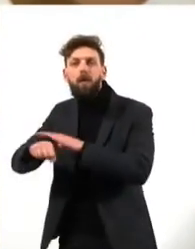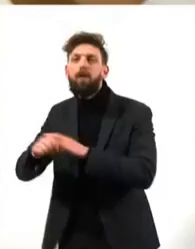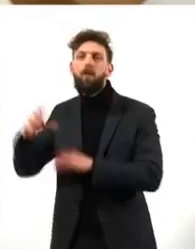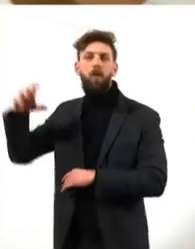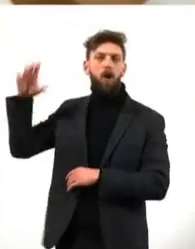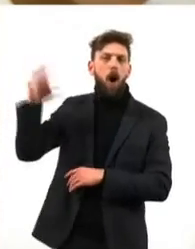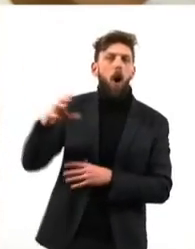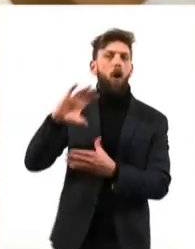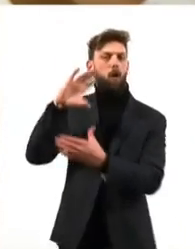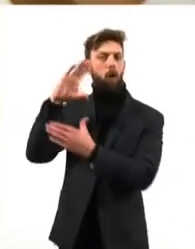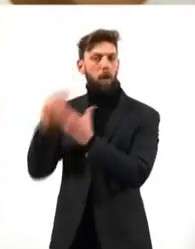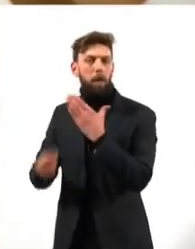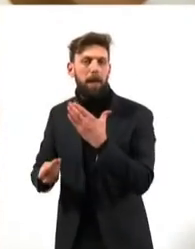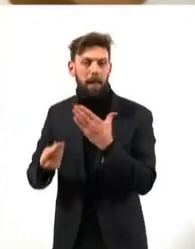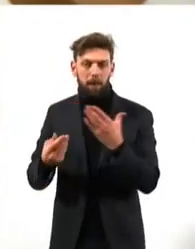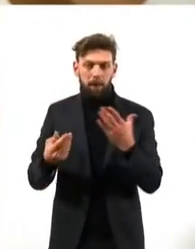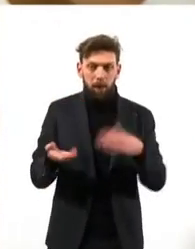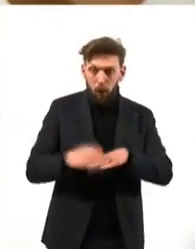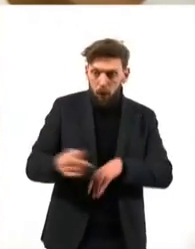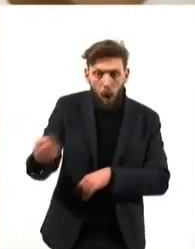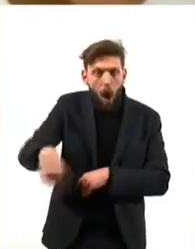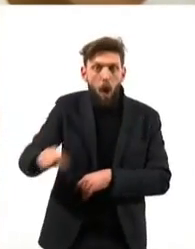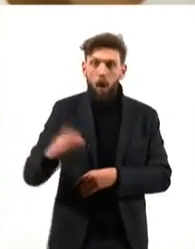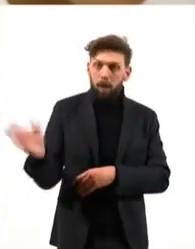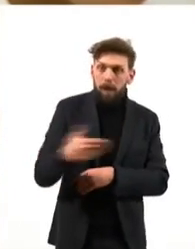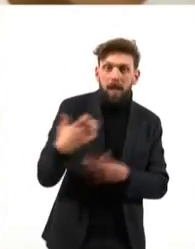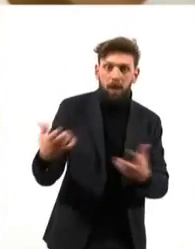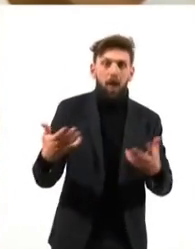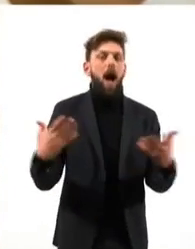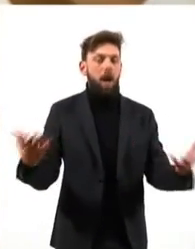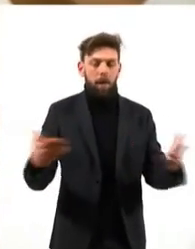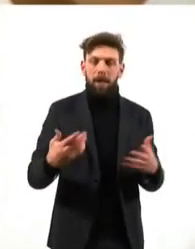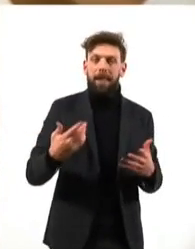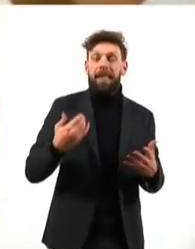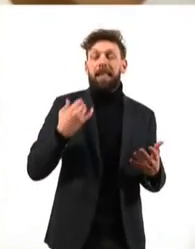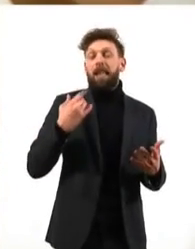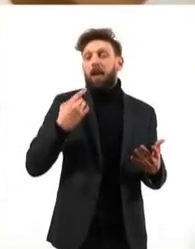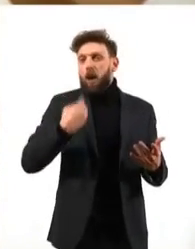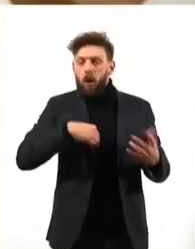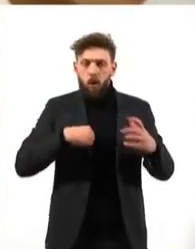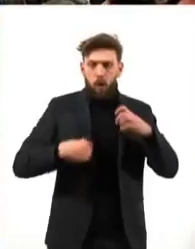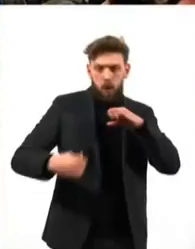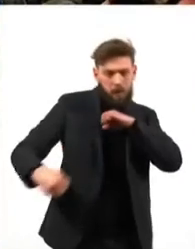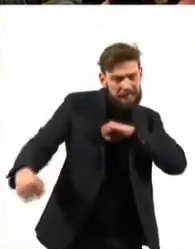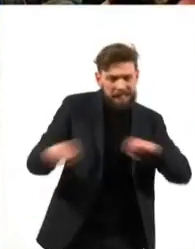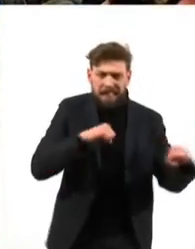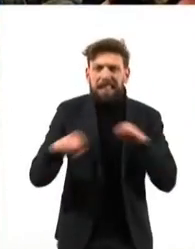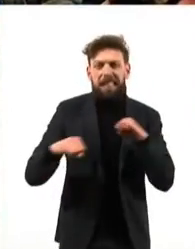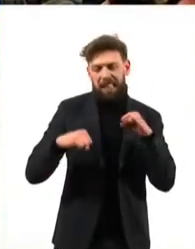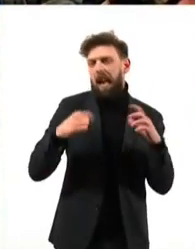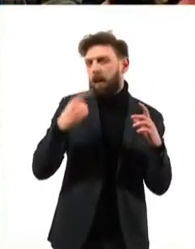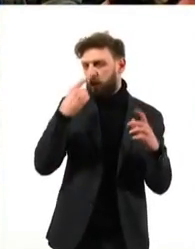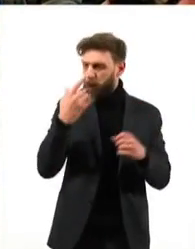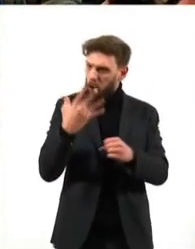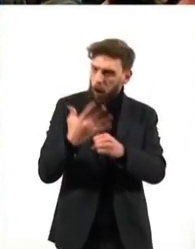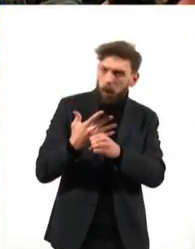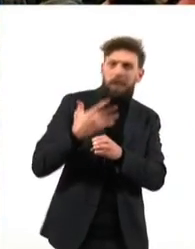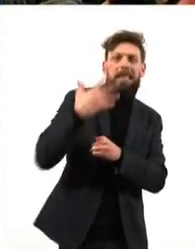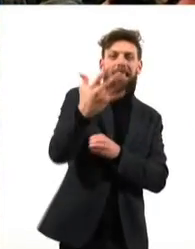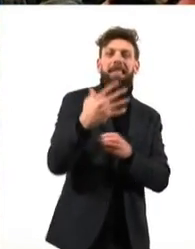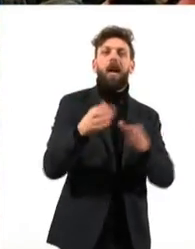si on se donne les moyens, dans 5 ans, on pourra avoir un jeune issu de nos quartiers qui peut remporter Roland-Garros.